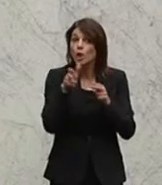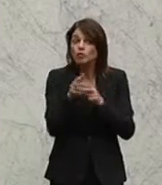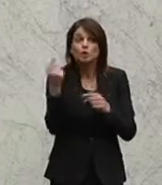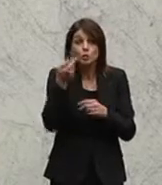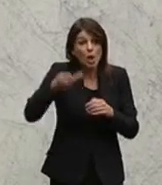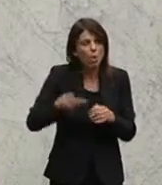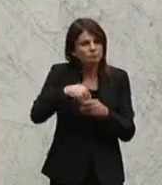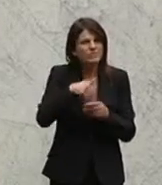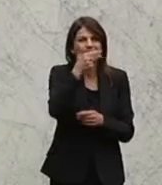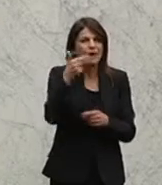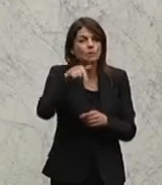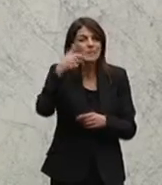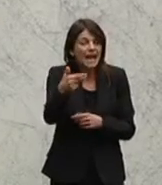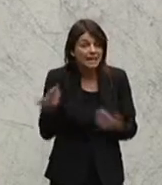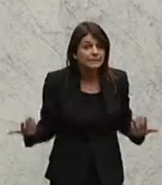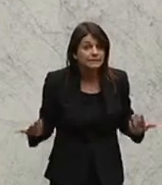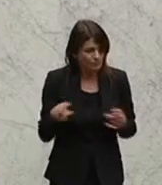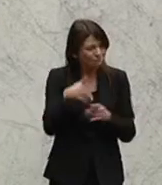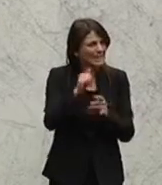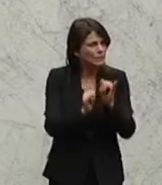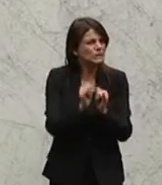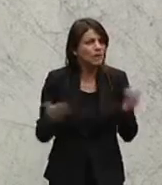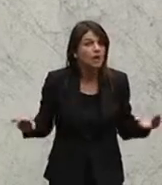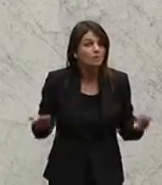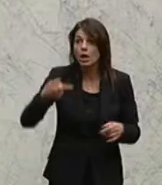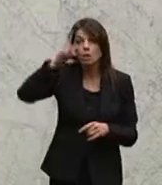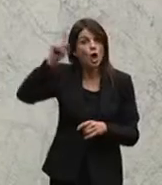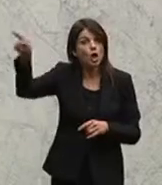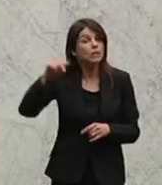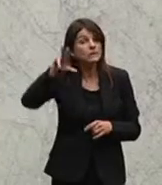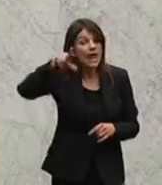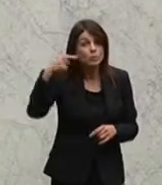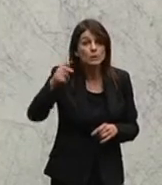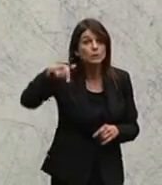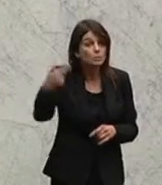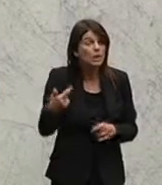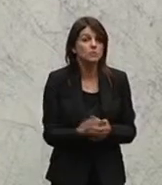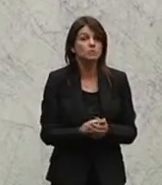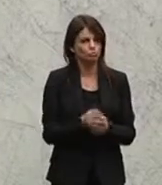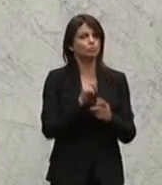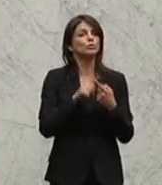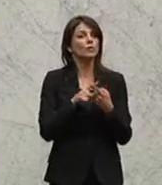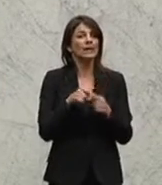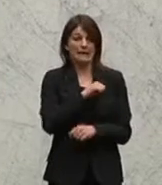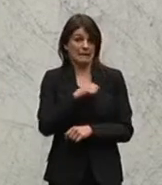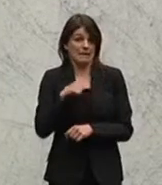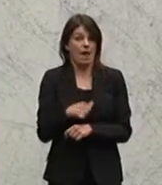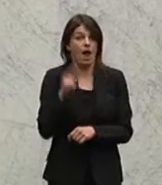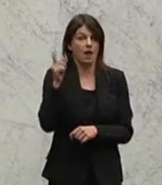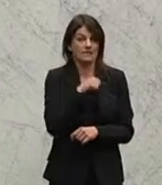Durchschnittsstundenlohn 33,30 ist in der Industrie, in Deutschland 23,20 und in